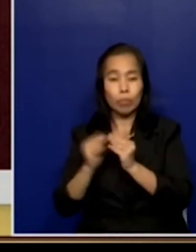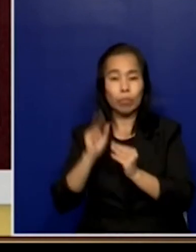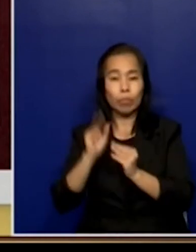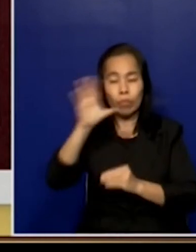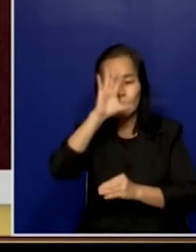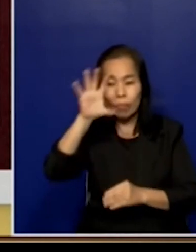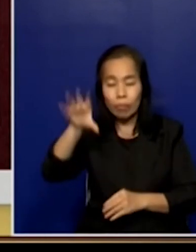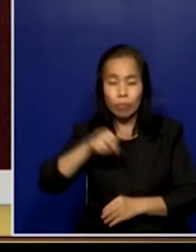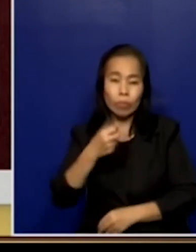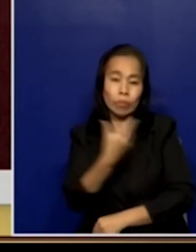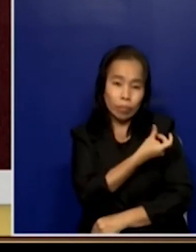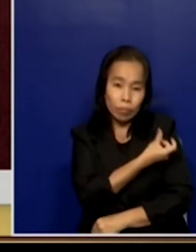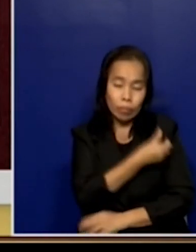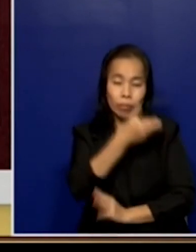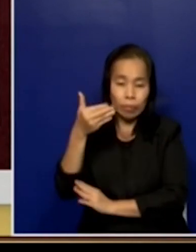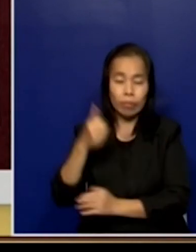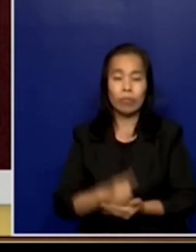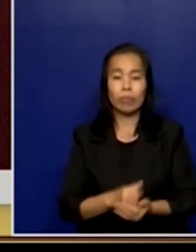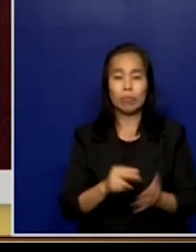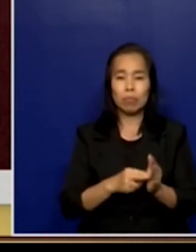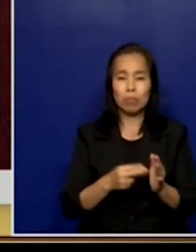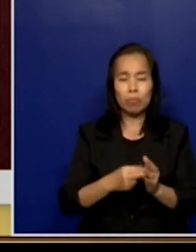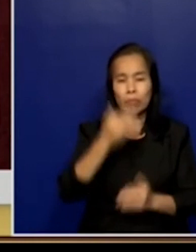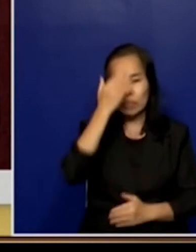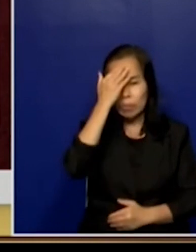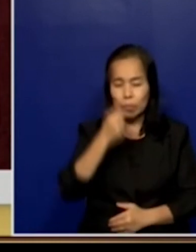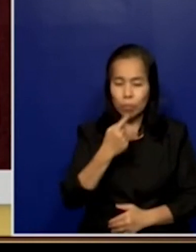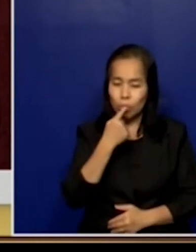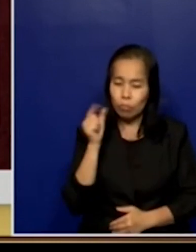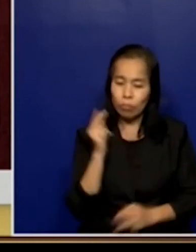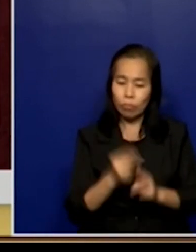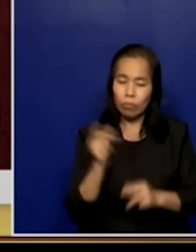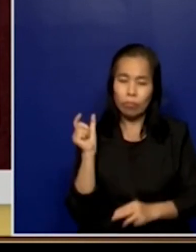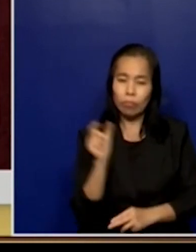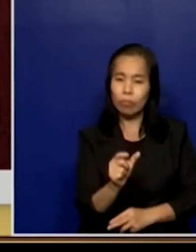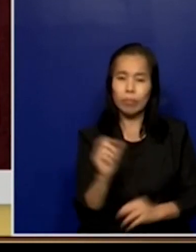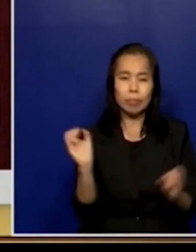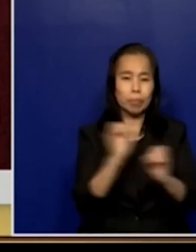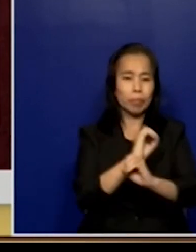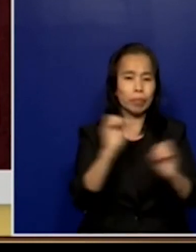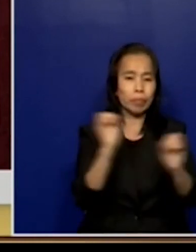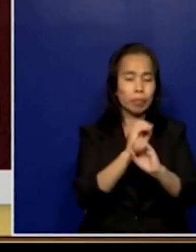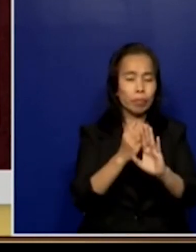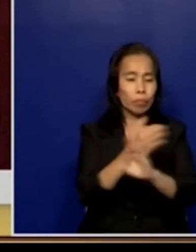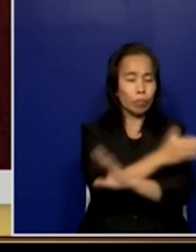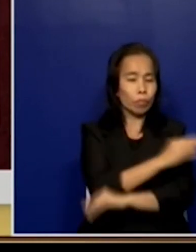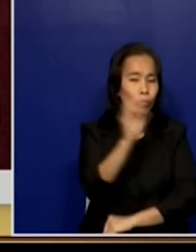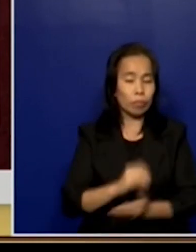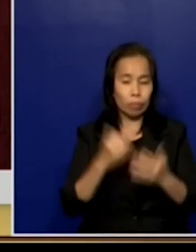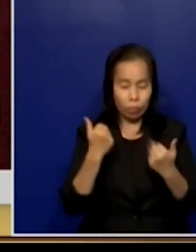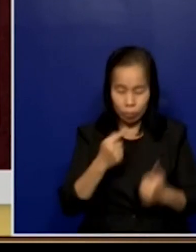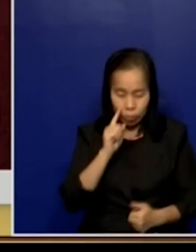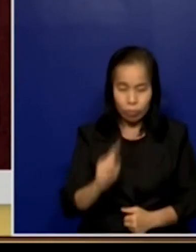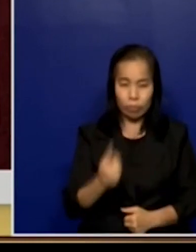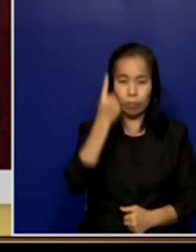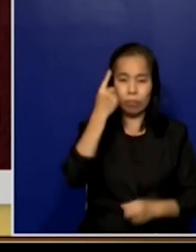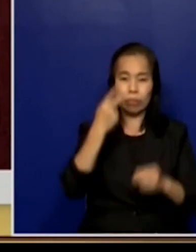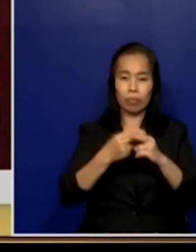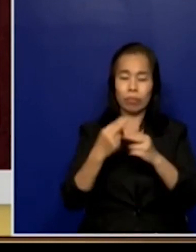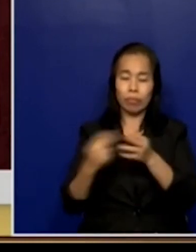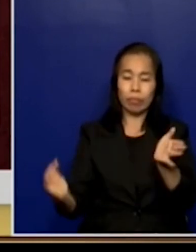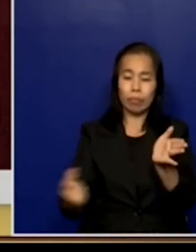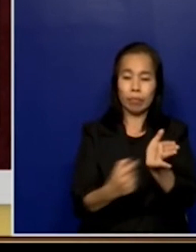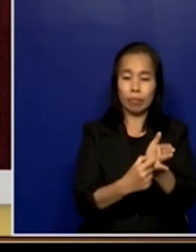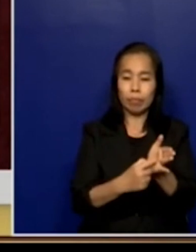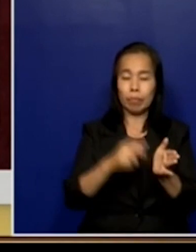าวัซีนคณะกรมการวัซีแงชาติจึงไม่ได้มีการระบุชื่อของสยาม BioCNมาก่อนรวงหนาเลยอยู่ดๆชื่อสยาม Bio